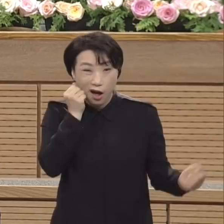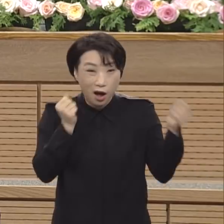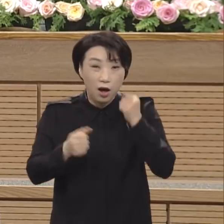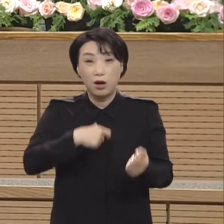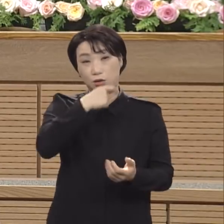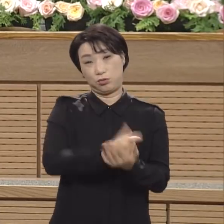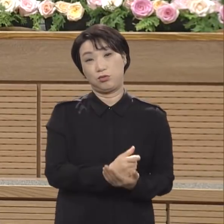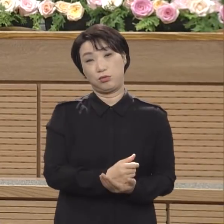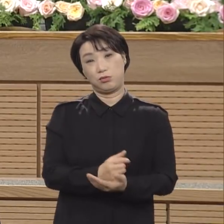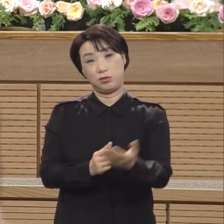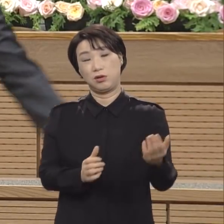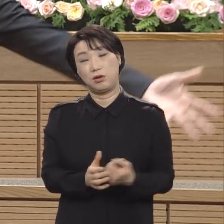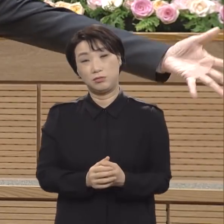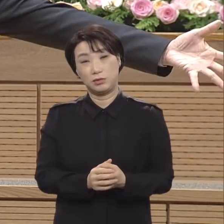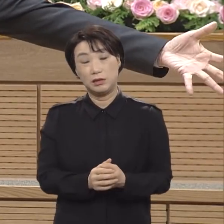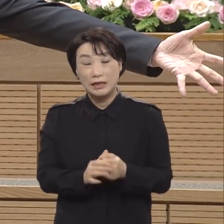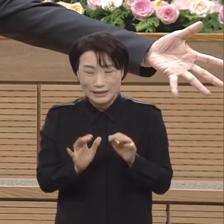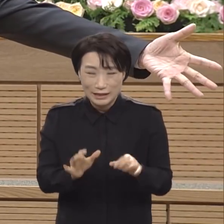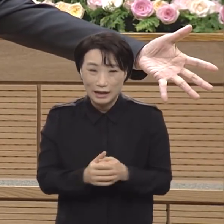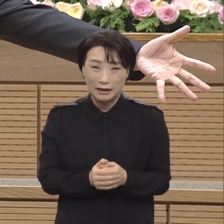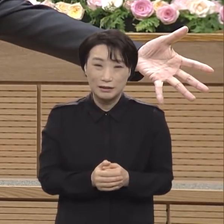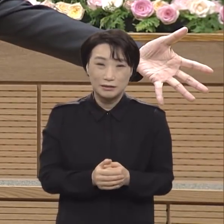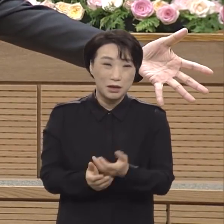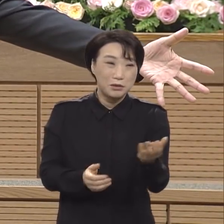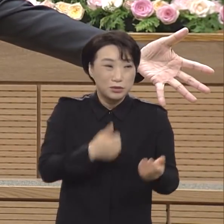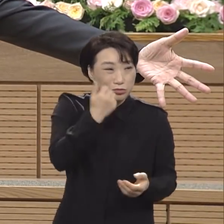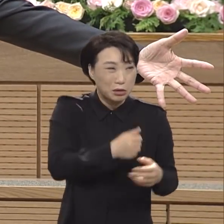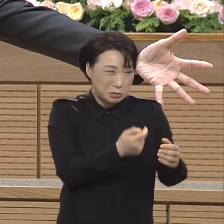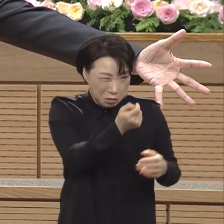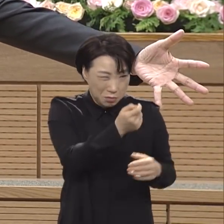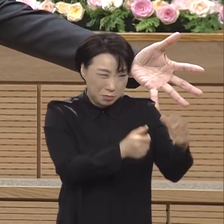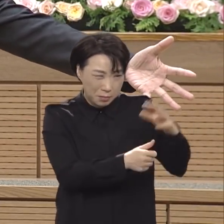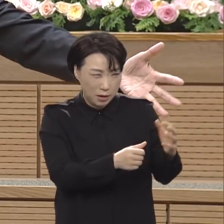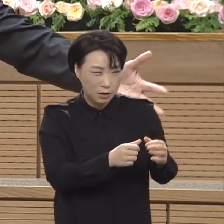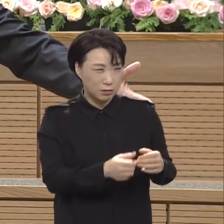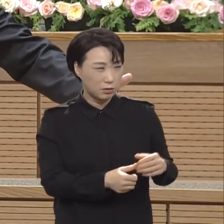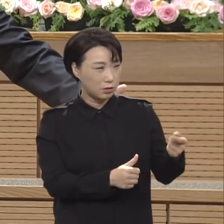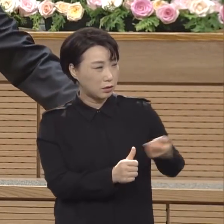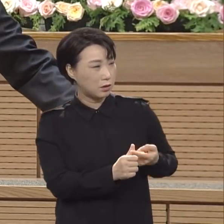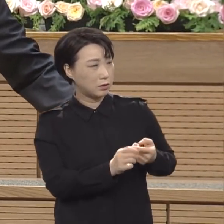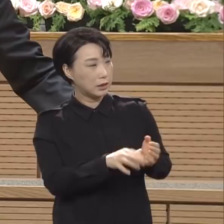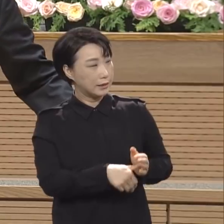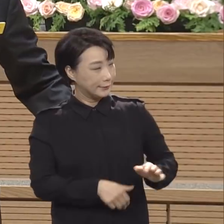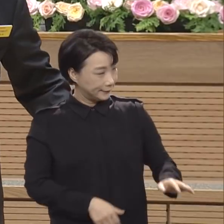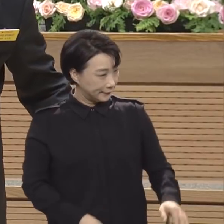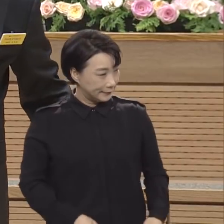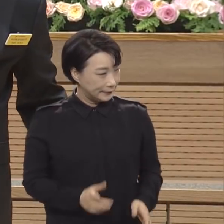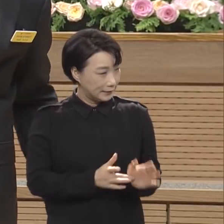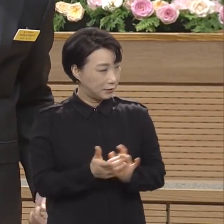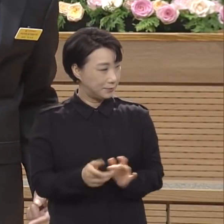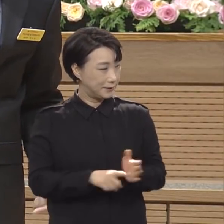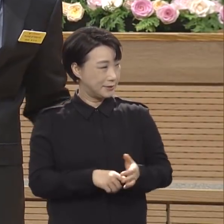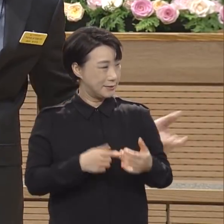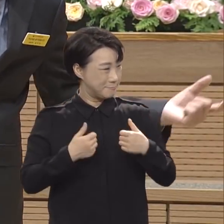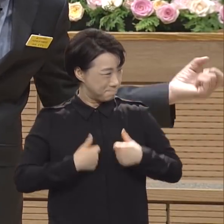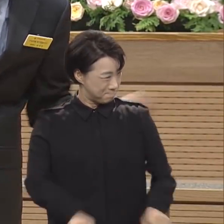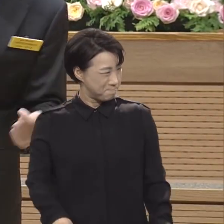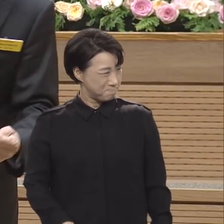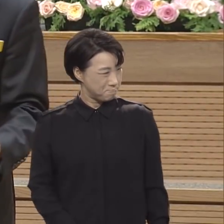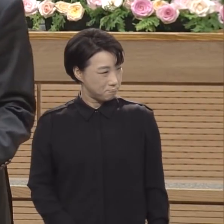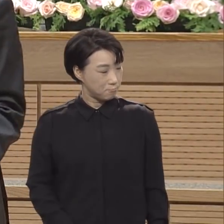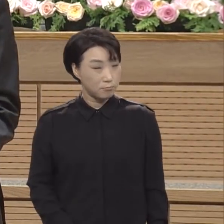있잖아요. 그래서 조금만 누가 핍박하고 뭐라고 하면 더러워서 예수 못 믿겠네.